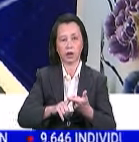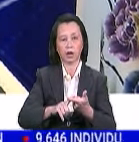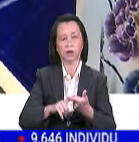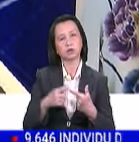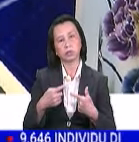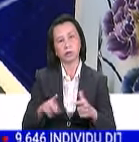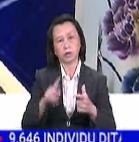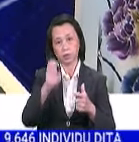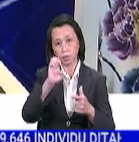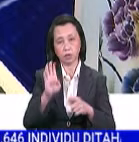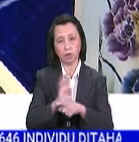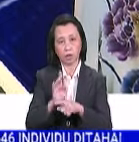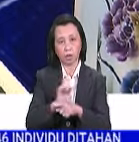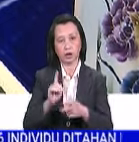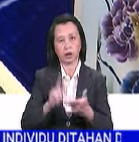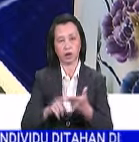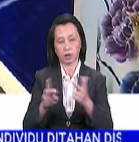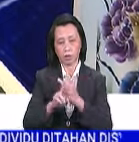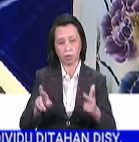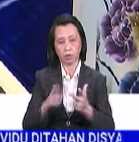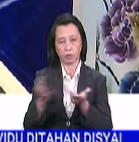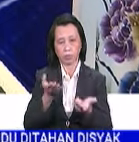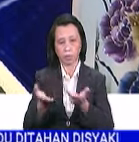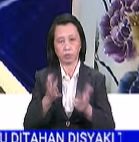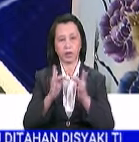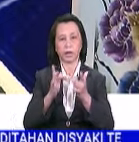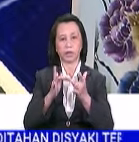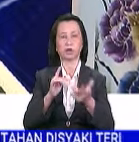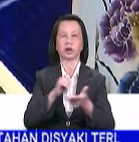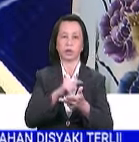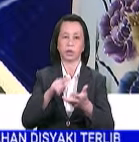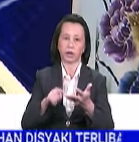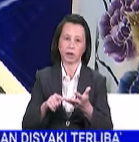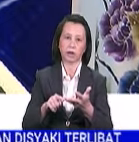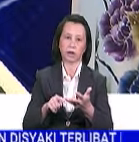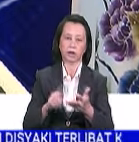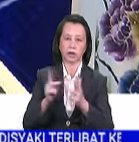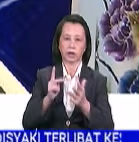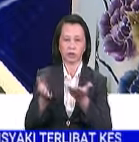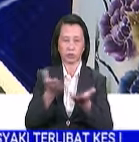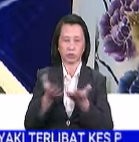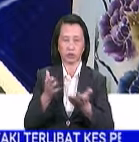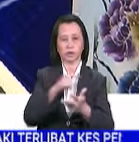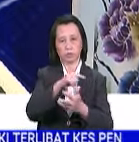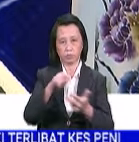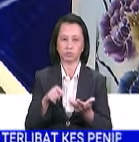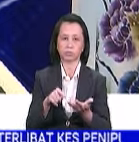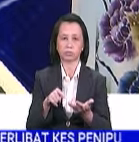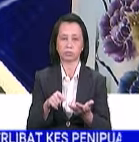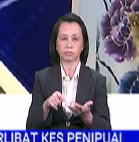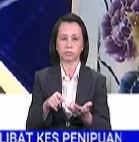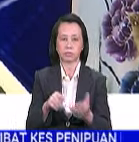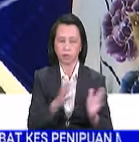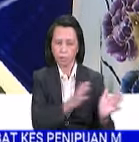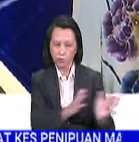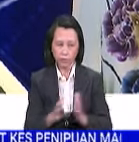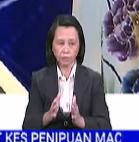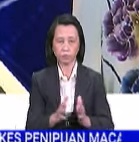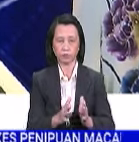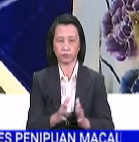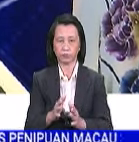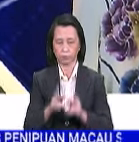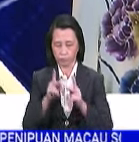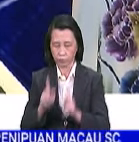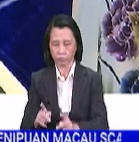platform e-dagang dan penyediaan perkhidmatan internet ataupun internet service provider yang diselaraskan oleh